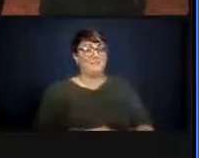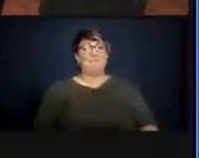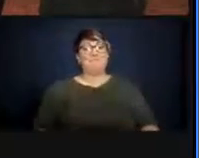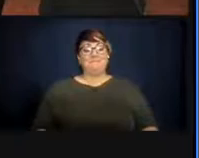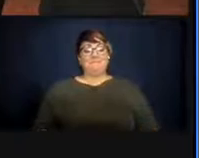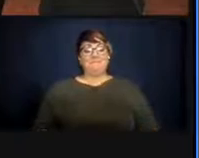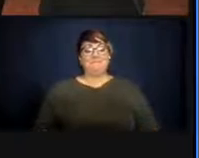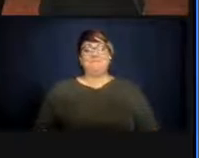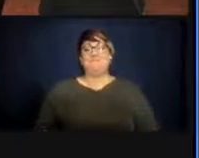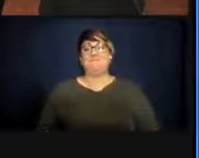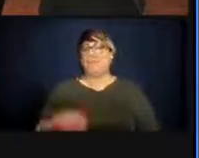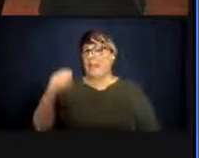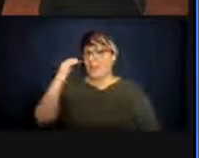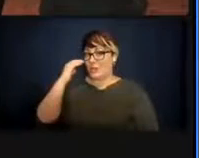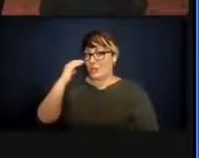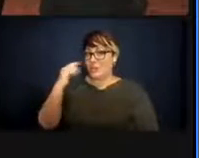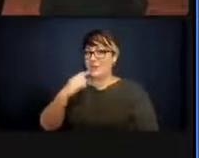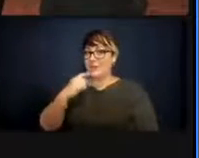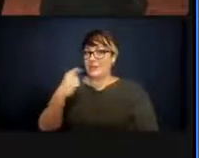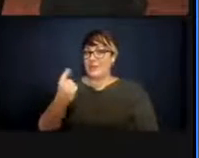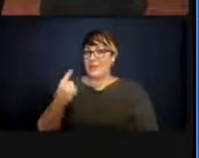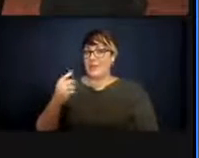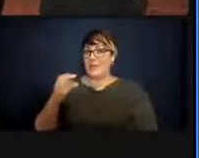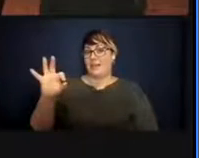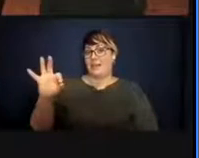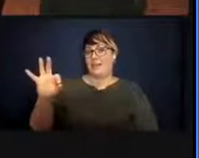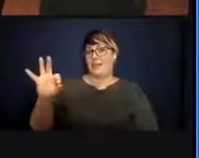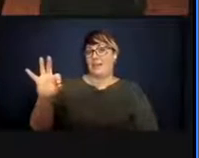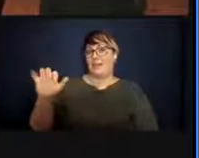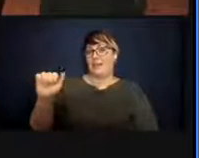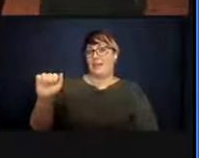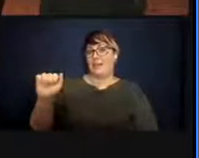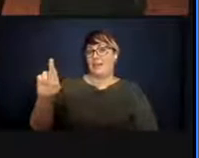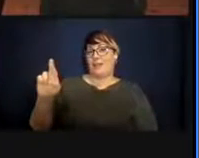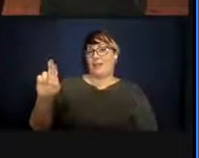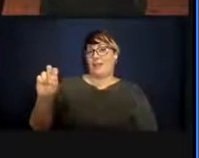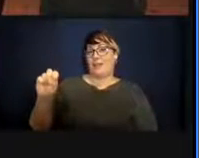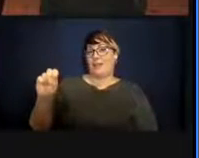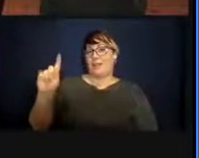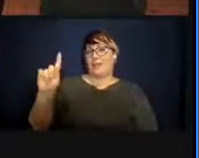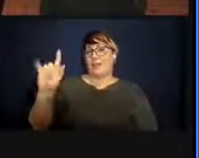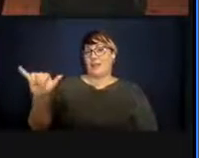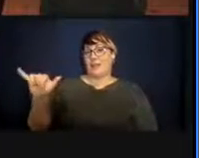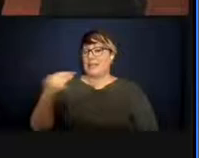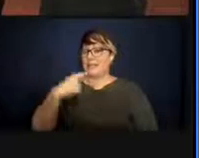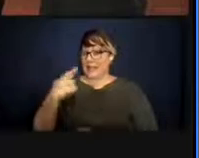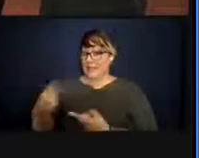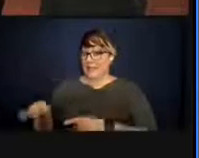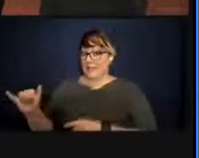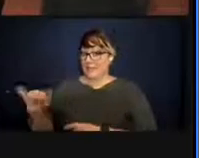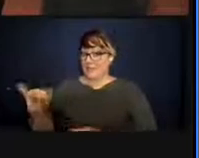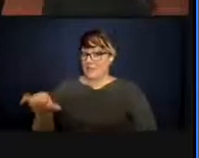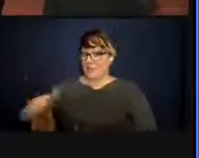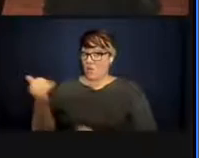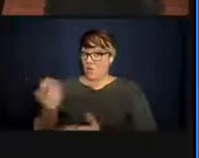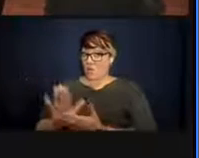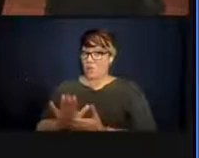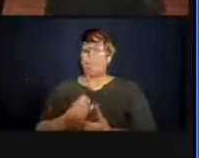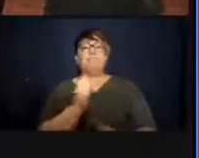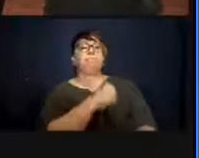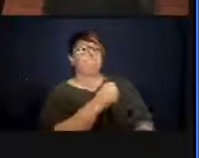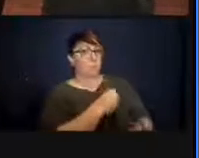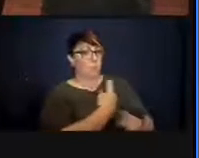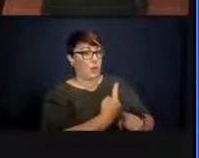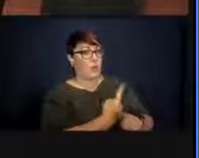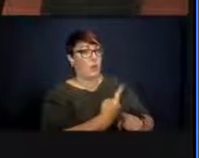الأمور التي تسهل الحياة. نعم، أعرف بأنكم تحدثتم عن هذا الموضوع، ولكن هل هذا يحدث في كل المدارس؟